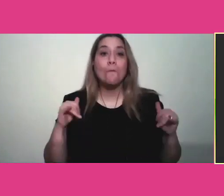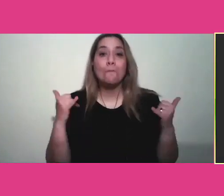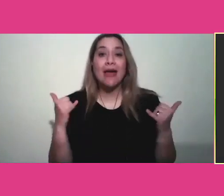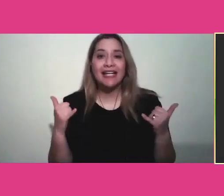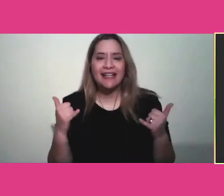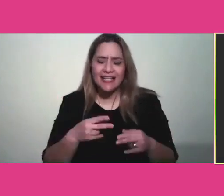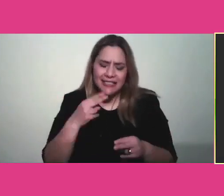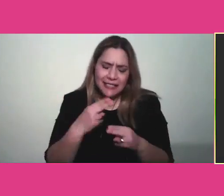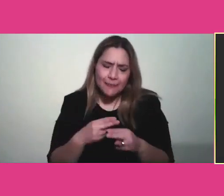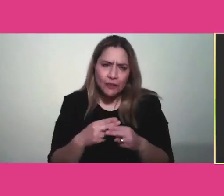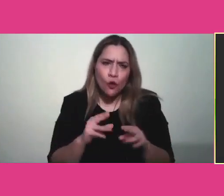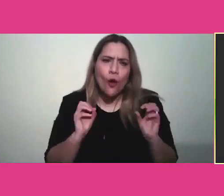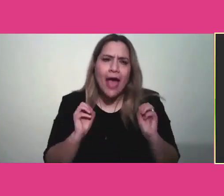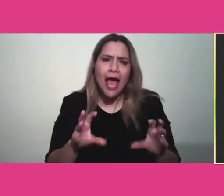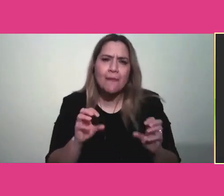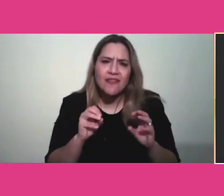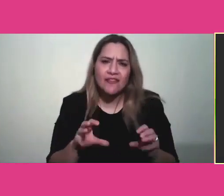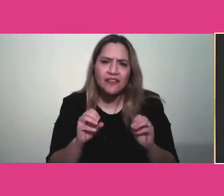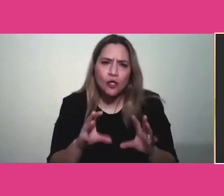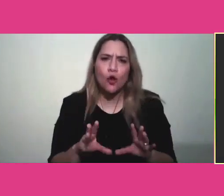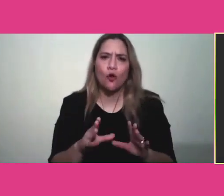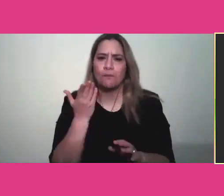εκπαιδευτικό εργαλείο, ένα μάθημα σε κάθε σχολείο,